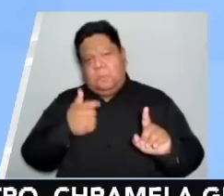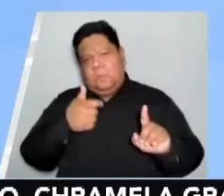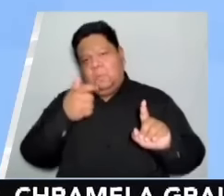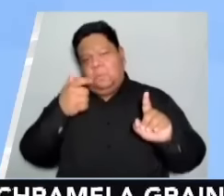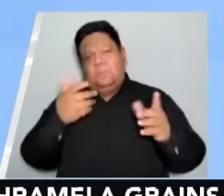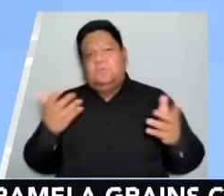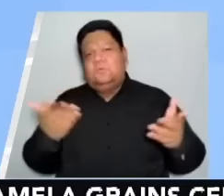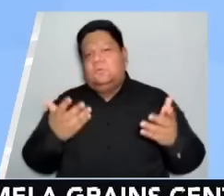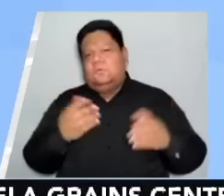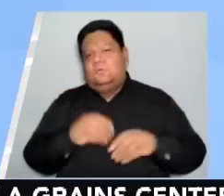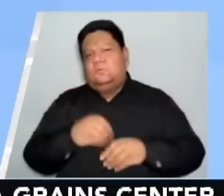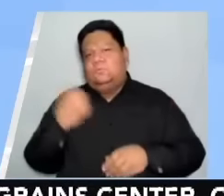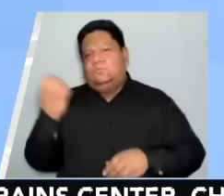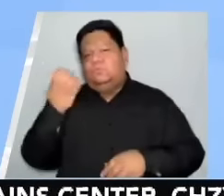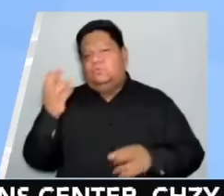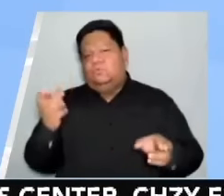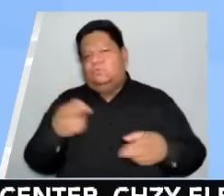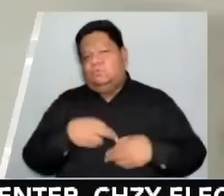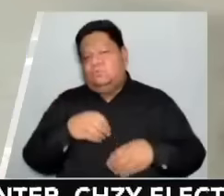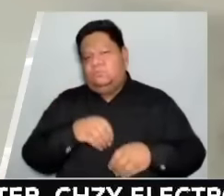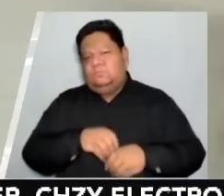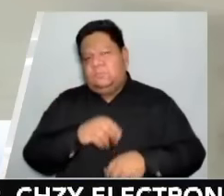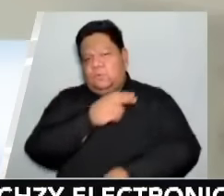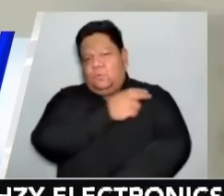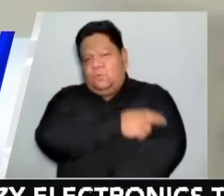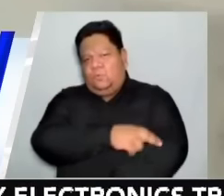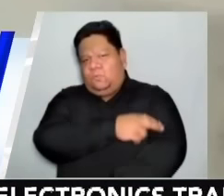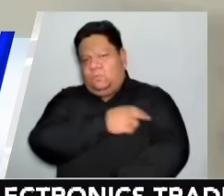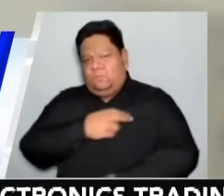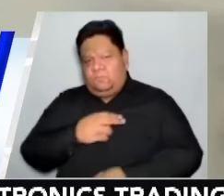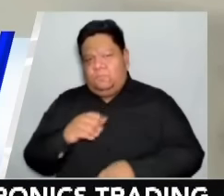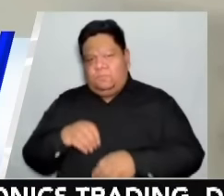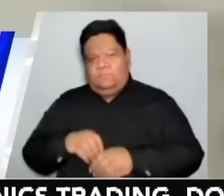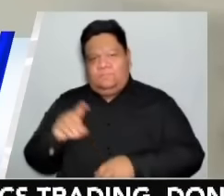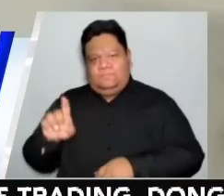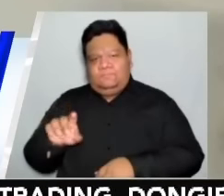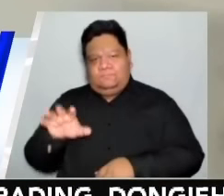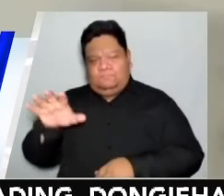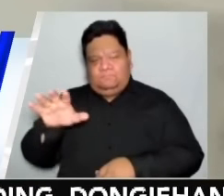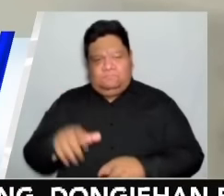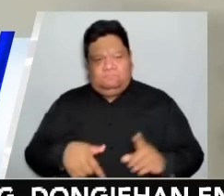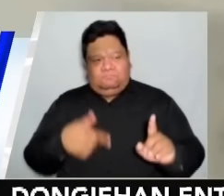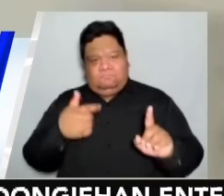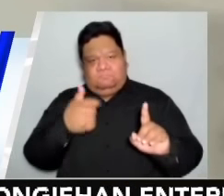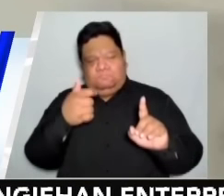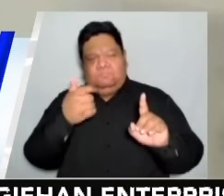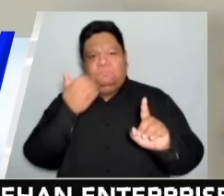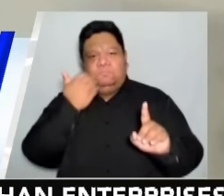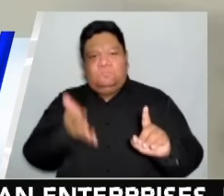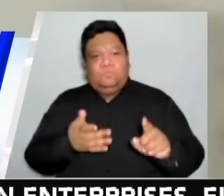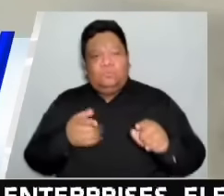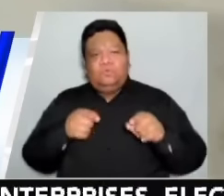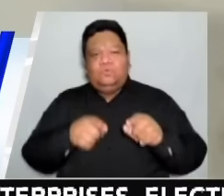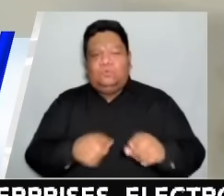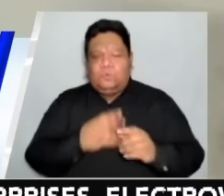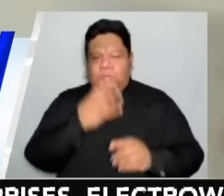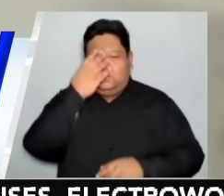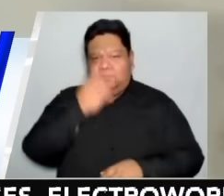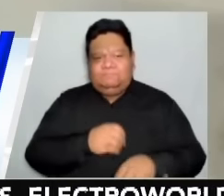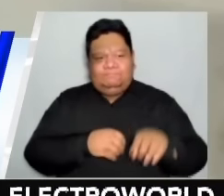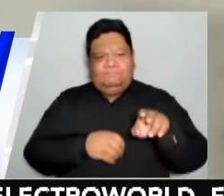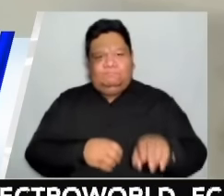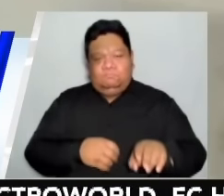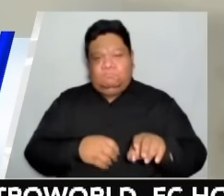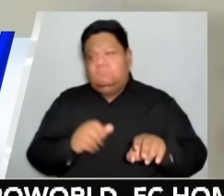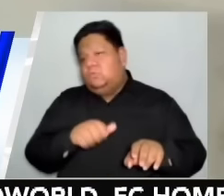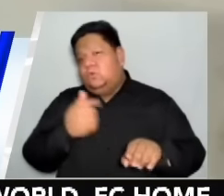das Marin City sa Cavite pinagbabaril ang babae habang tulog sa hospital bed sugatan din sa pamamaril ang nanay